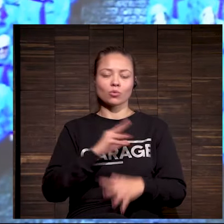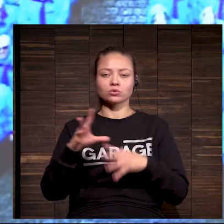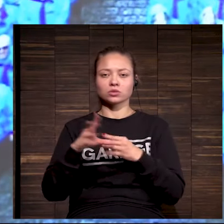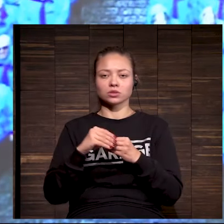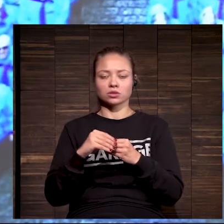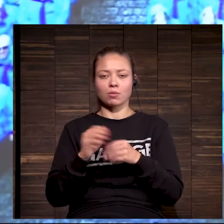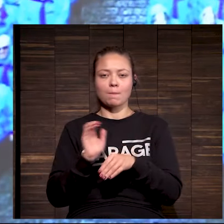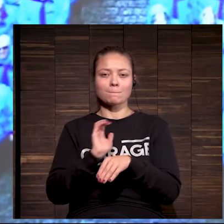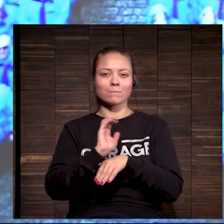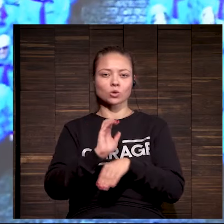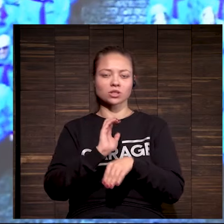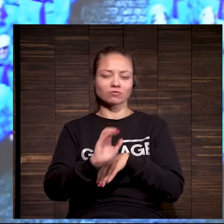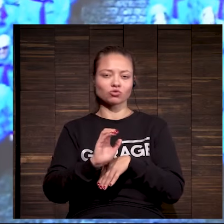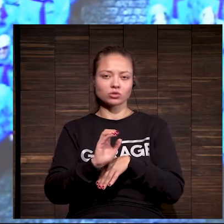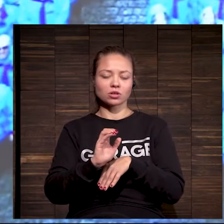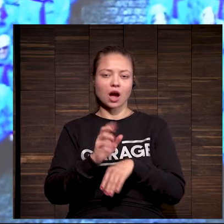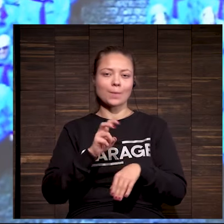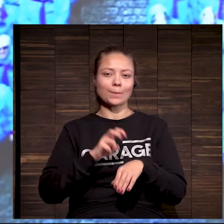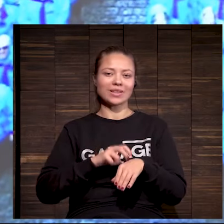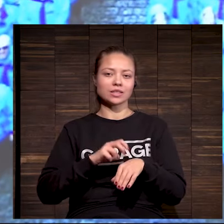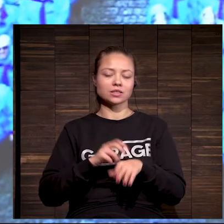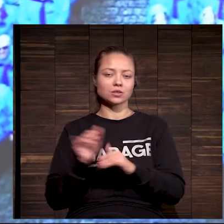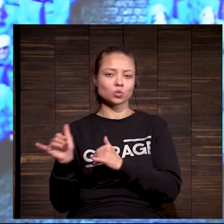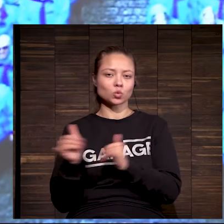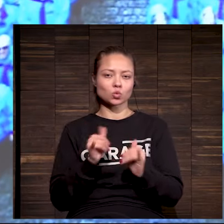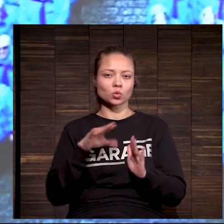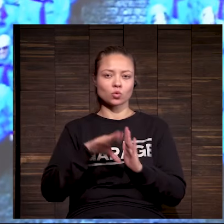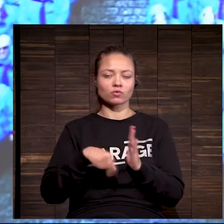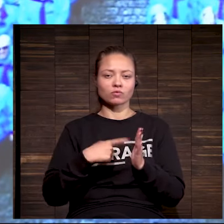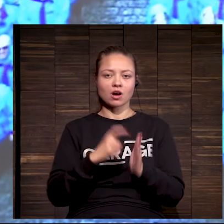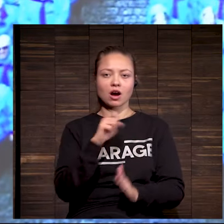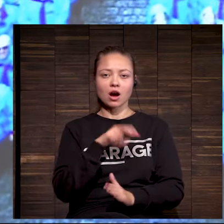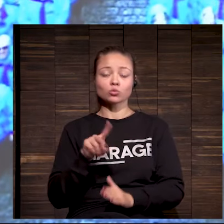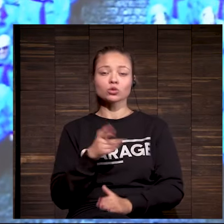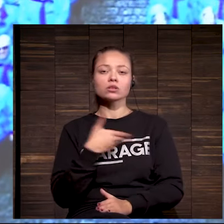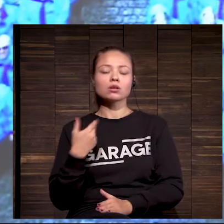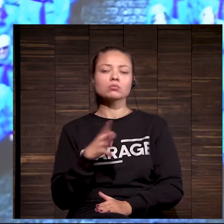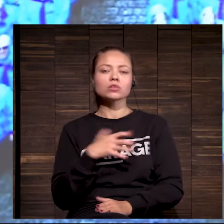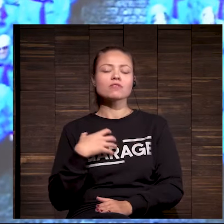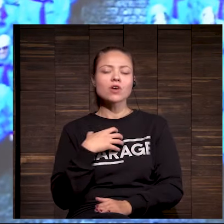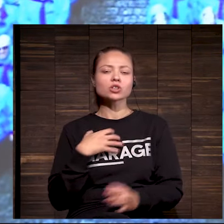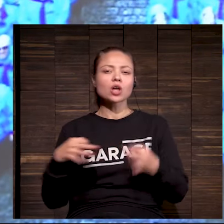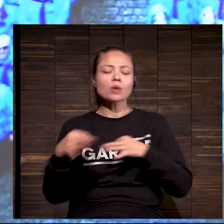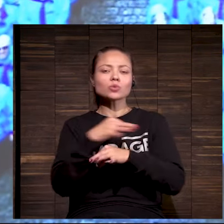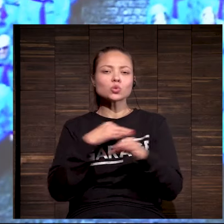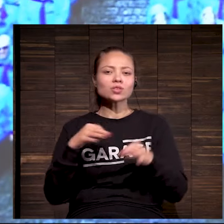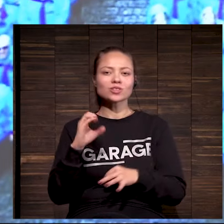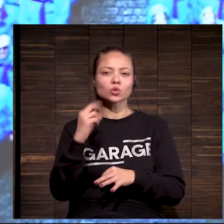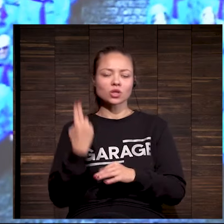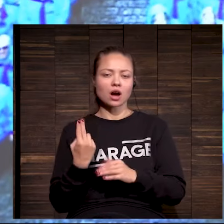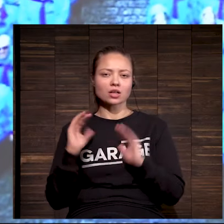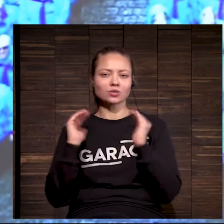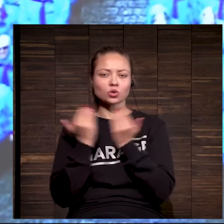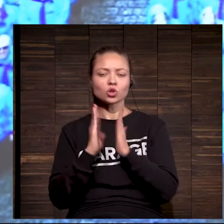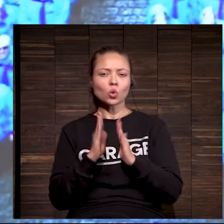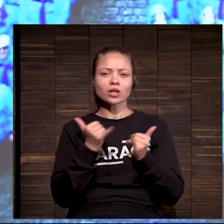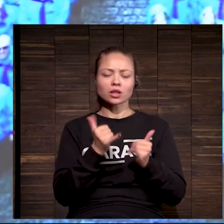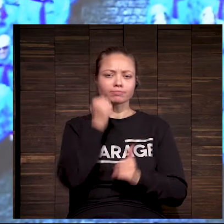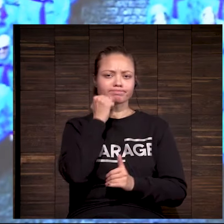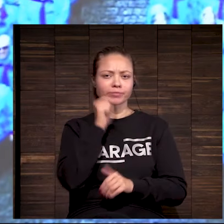медицинских услуг в хоре потому что нам было важно обсудить проблему социальной изоляции не только для пожилых